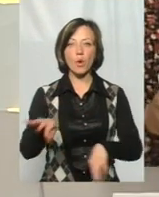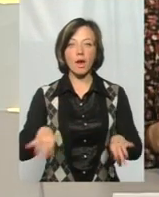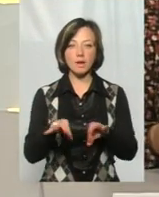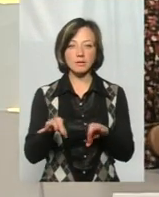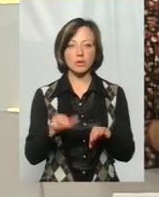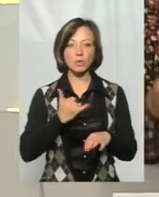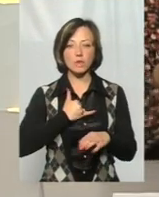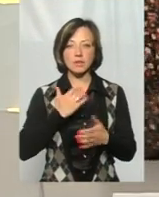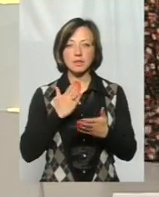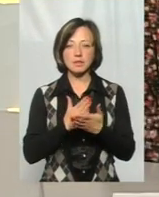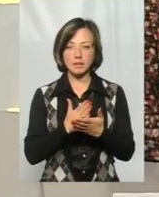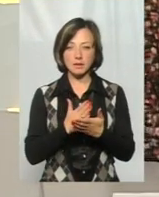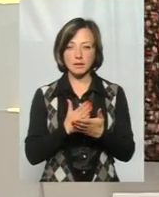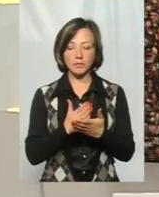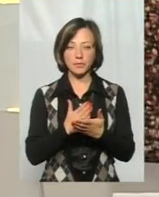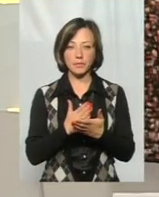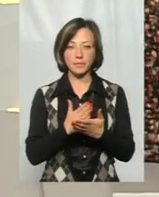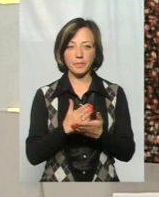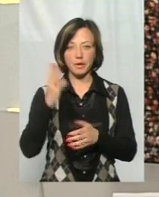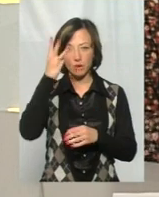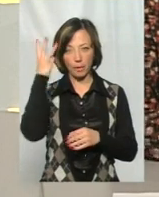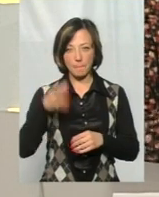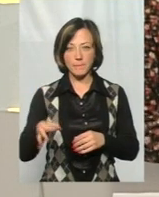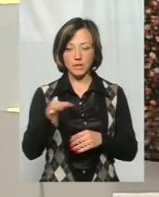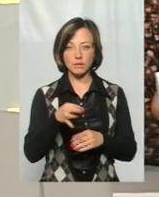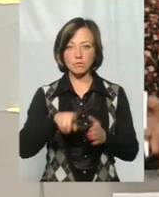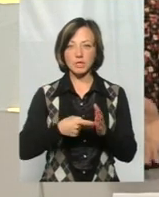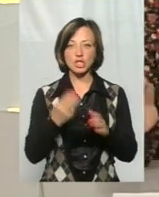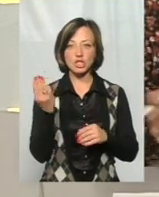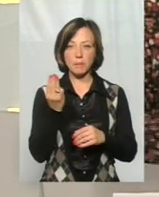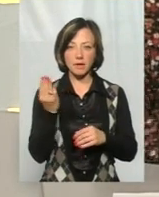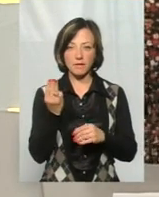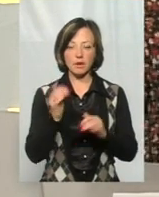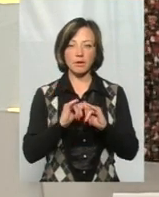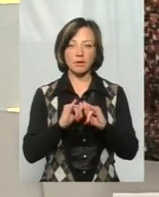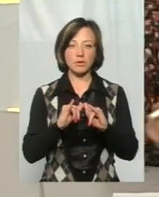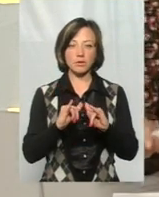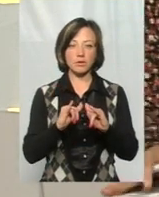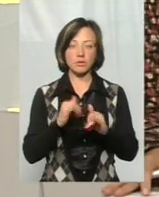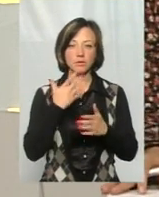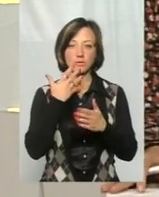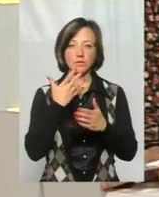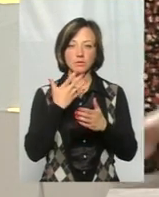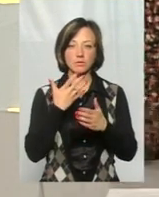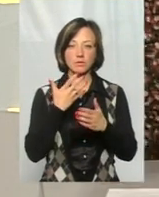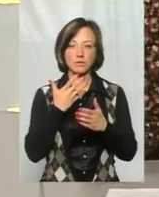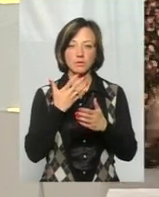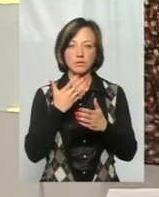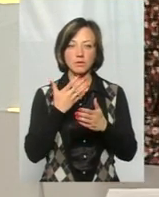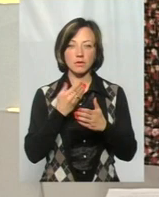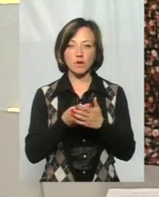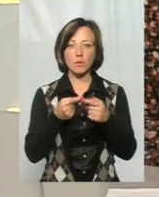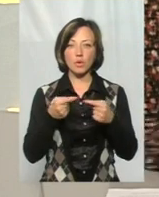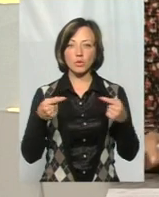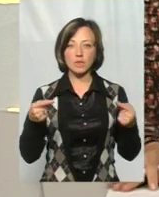який в нас народився на Хмельниччині у Шепетівці, і вже своєю продукцією завоював